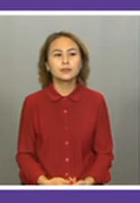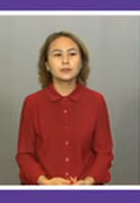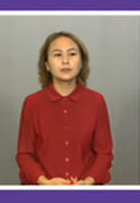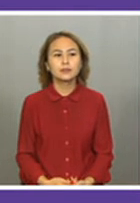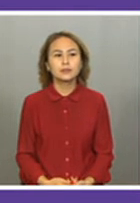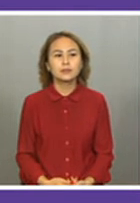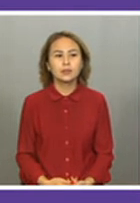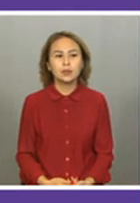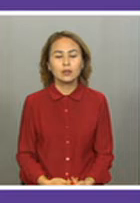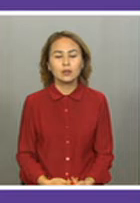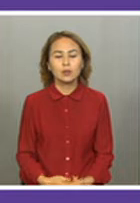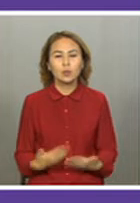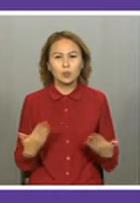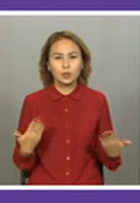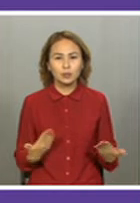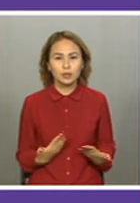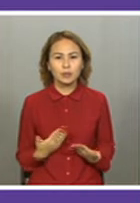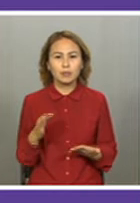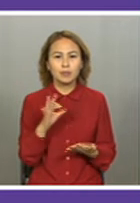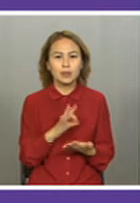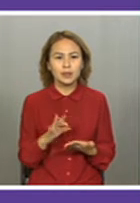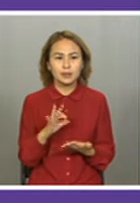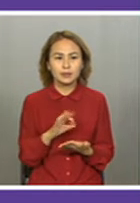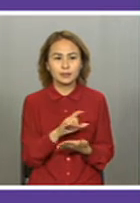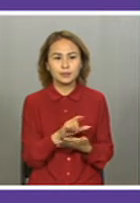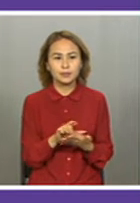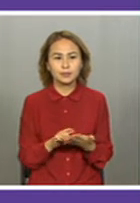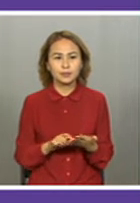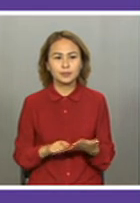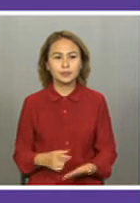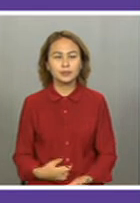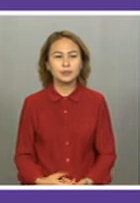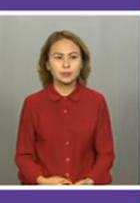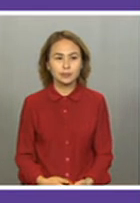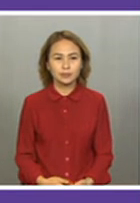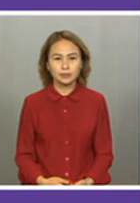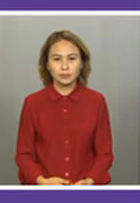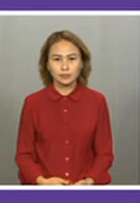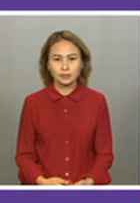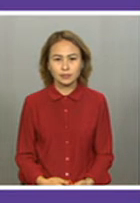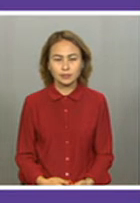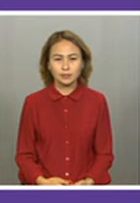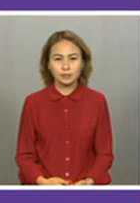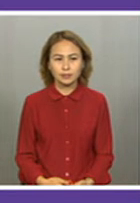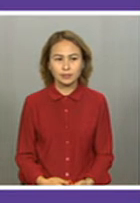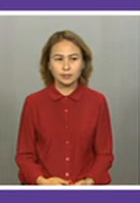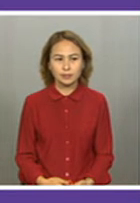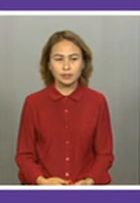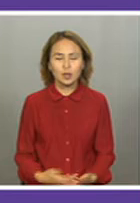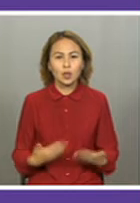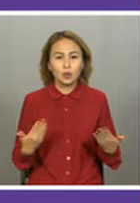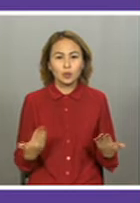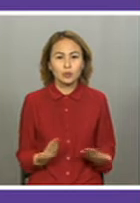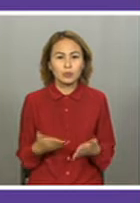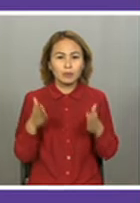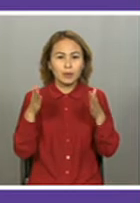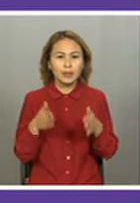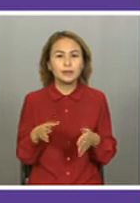Ребустың шешуі өмір баян. Дұрыс таба алдыңдар ма? Өмірбаян дегеніміз не?